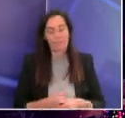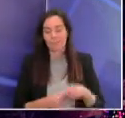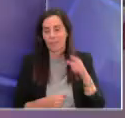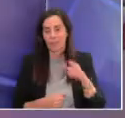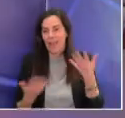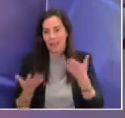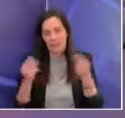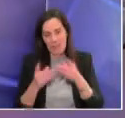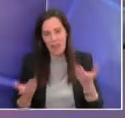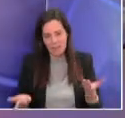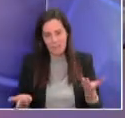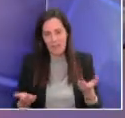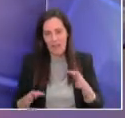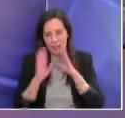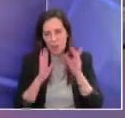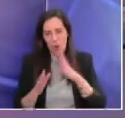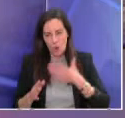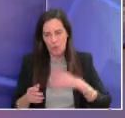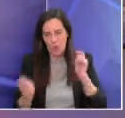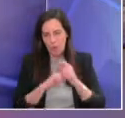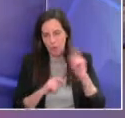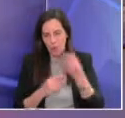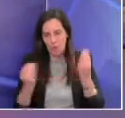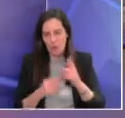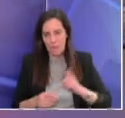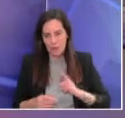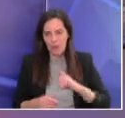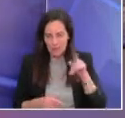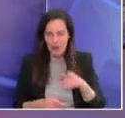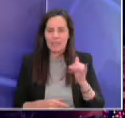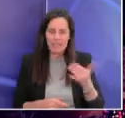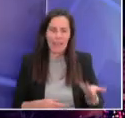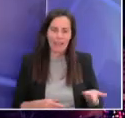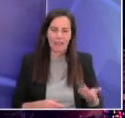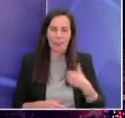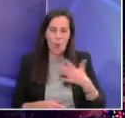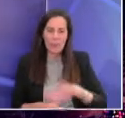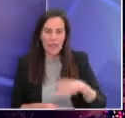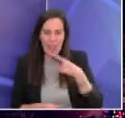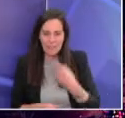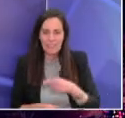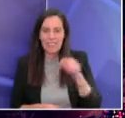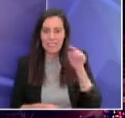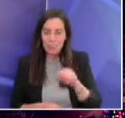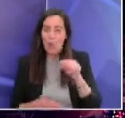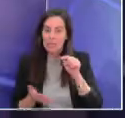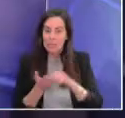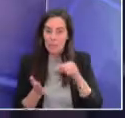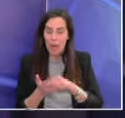אין כזה דבר. פייסבוק לא מתכוונת להפוך את כל הדברים שלך לפרטיות, גם ככה זה כן. אני רוצה להגיד לך, זו